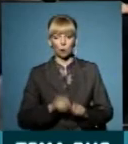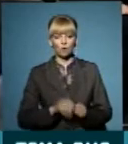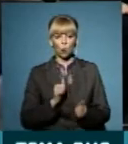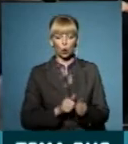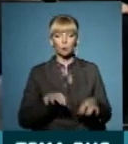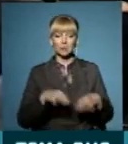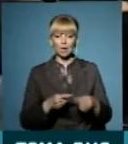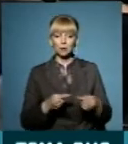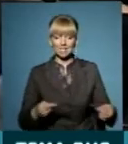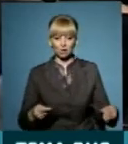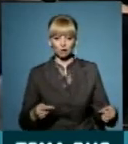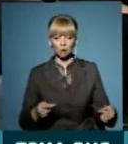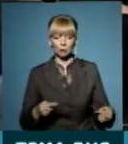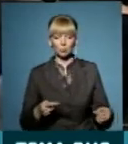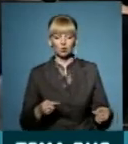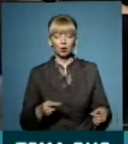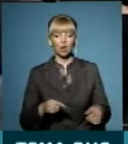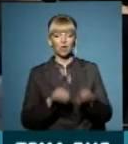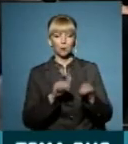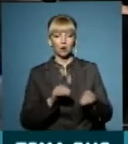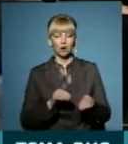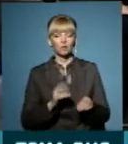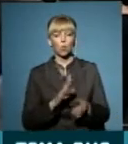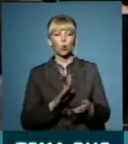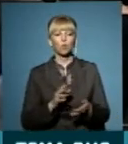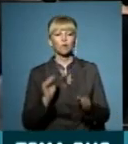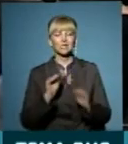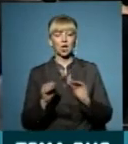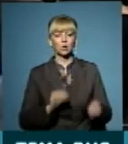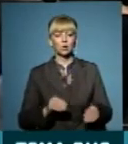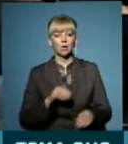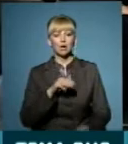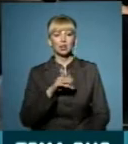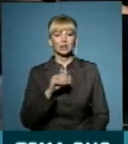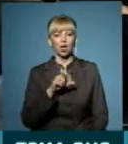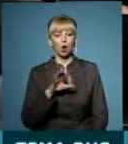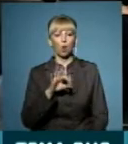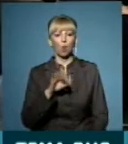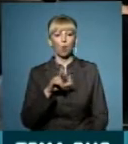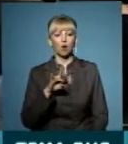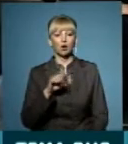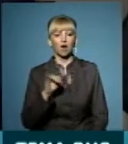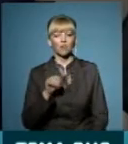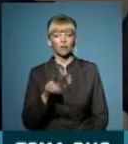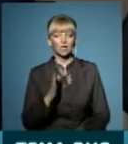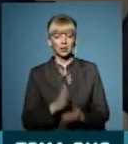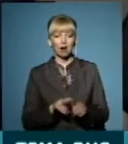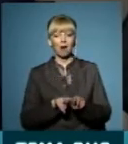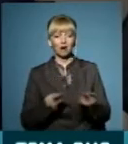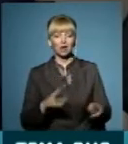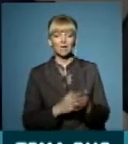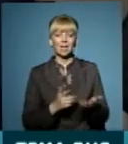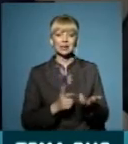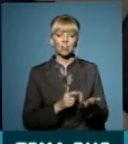кожному транспортному засобі заводом-виробником встановлений прилад тахограф. Він називається тахограф. Він є аналоговий, а є